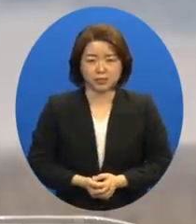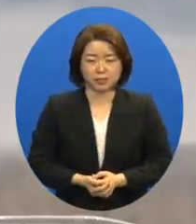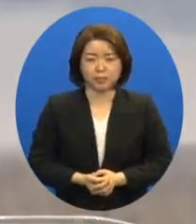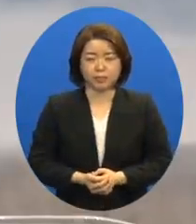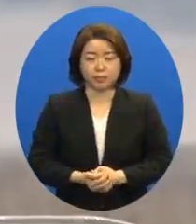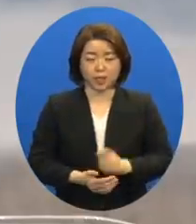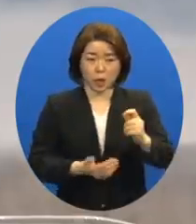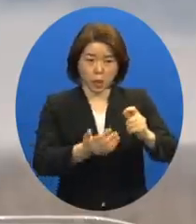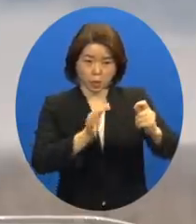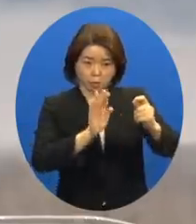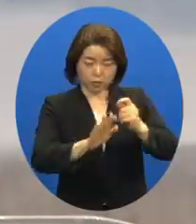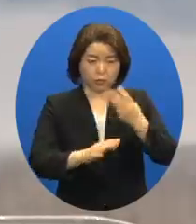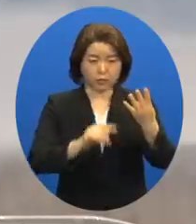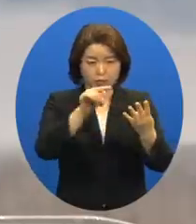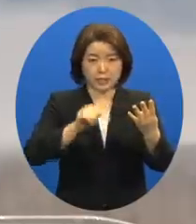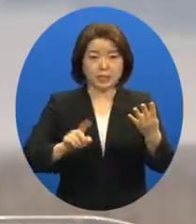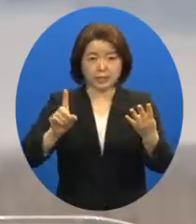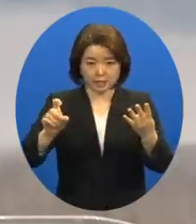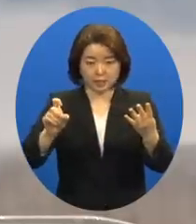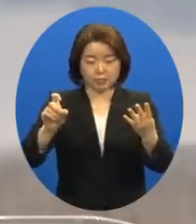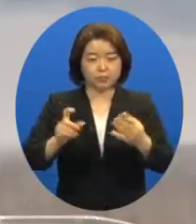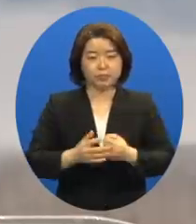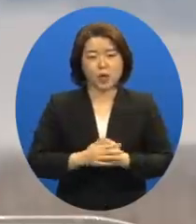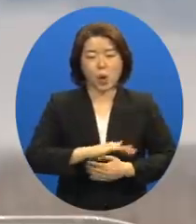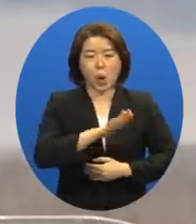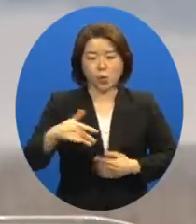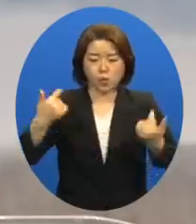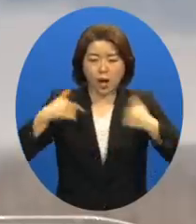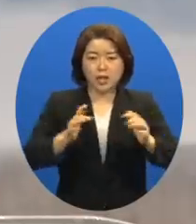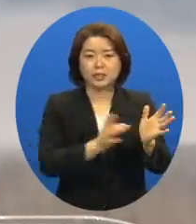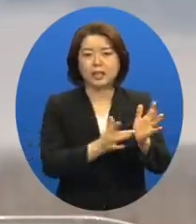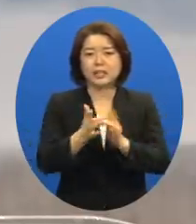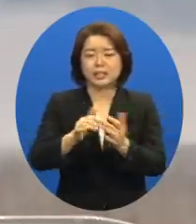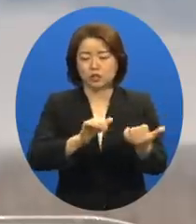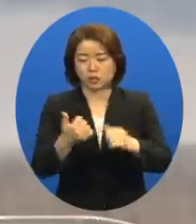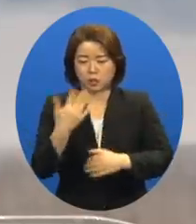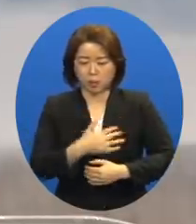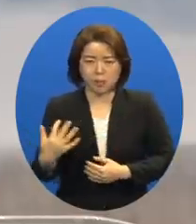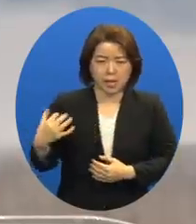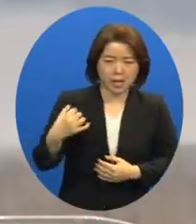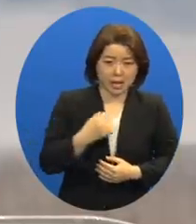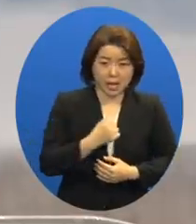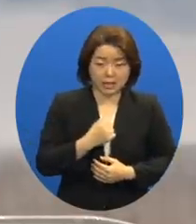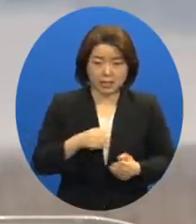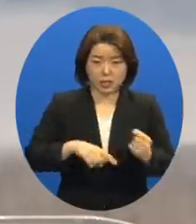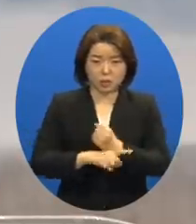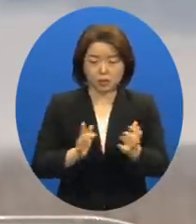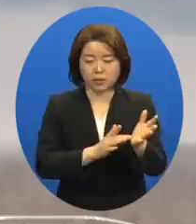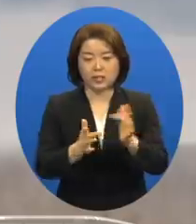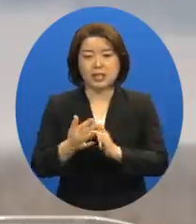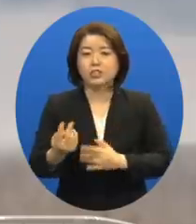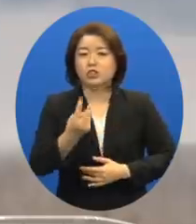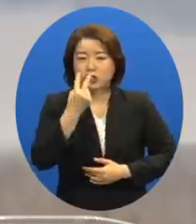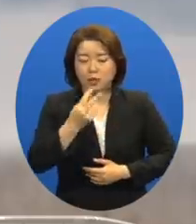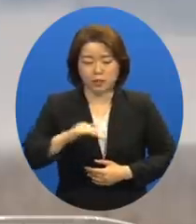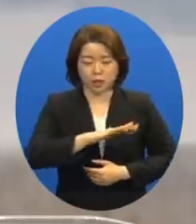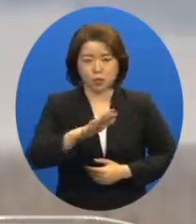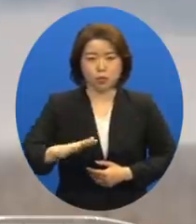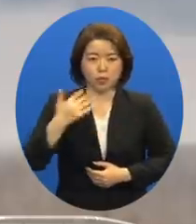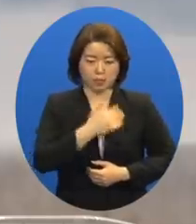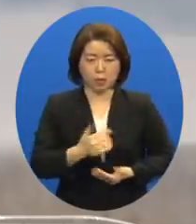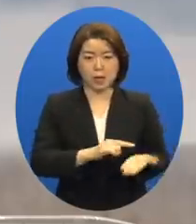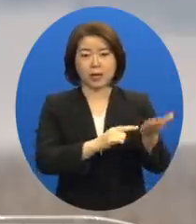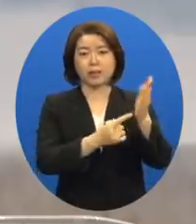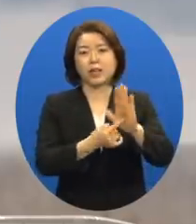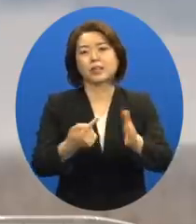고린도후서 4장 10절 11절에 우리가 항상 예수의 죽음을 몸에 짊어짐은 예수의 생명이 또한 우리 몸에